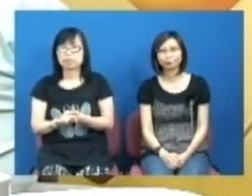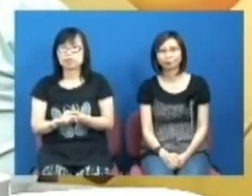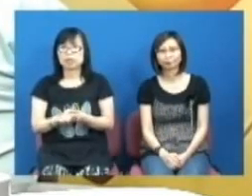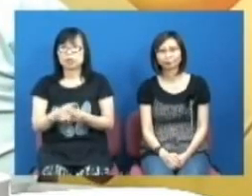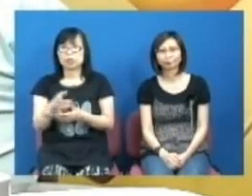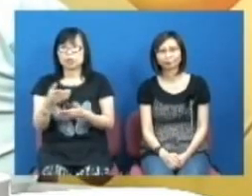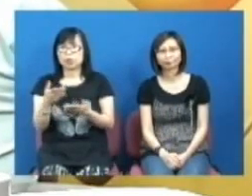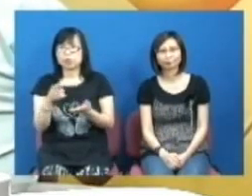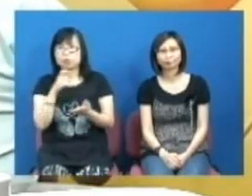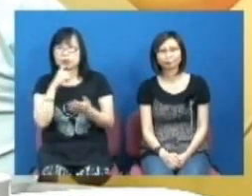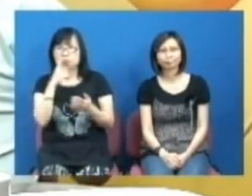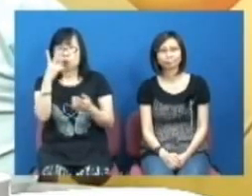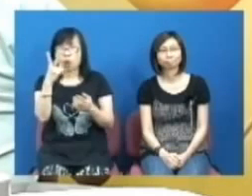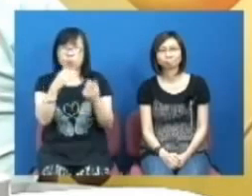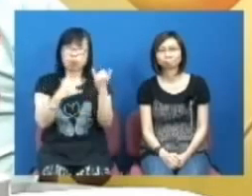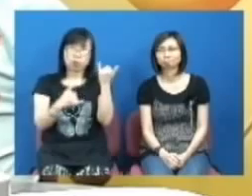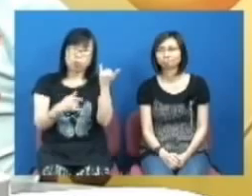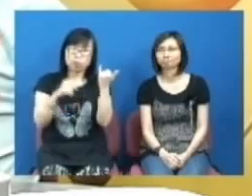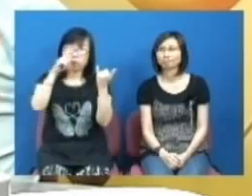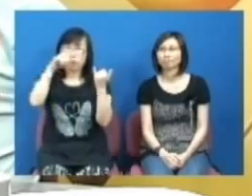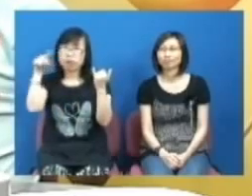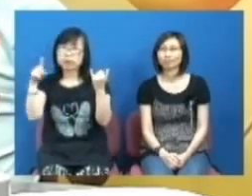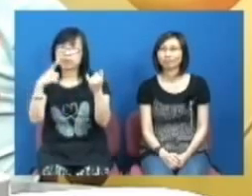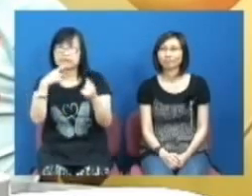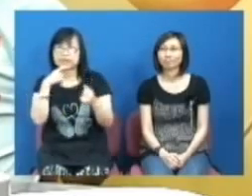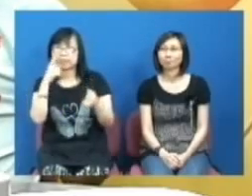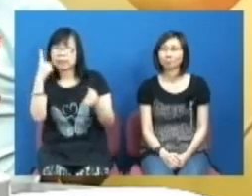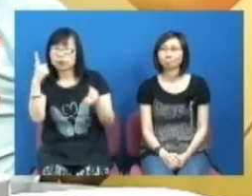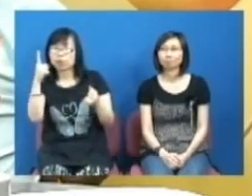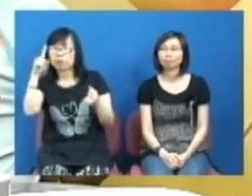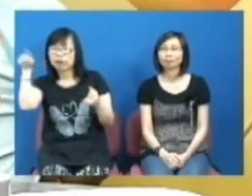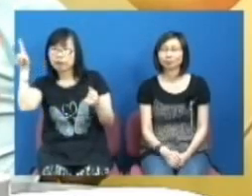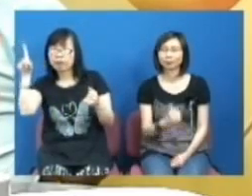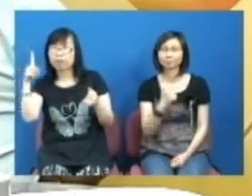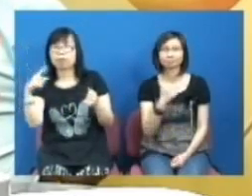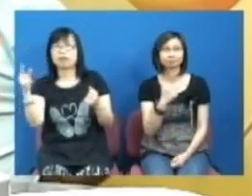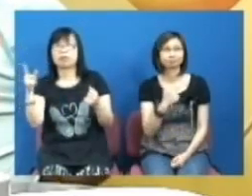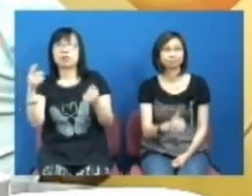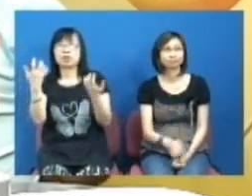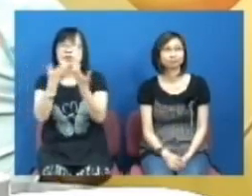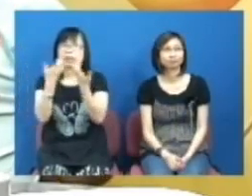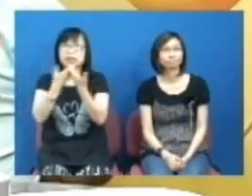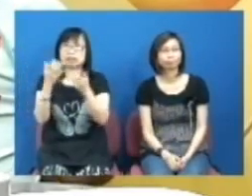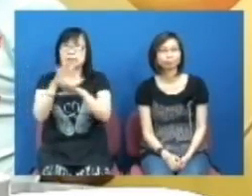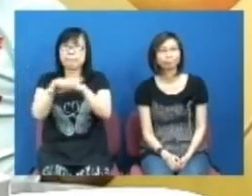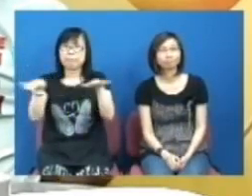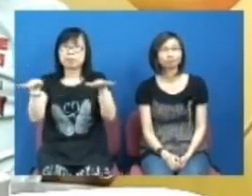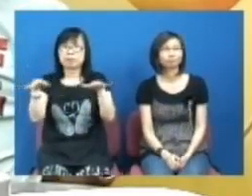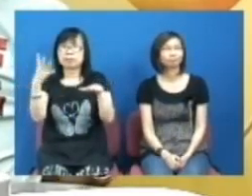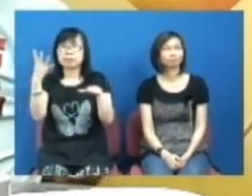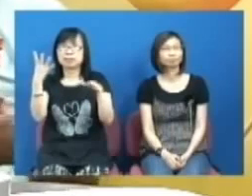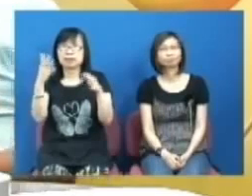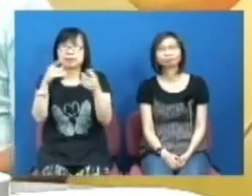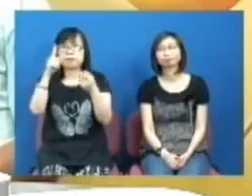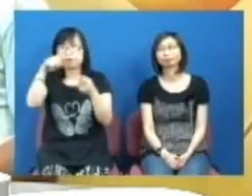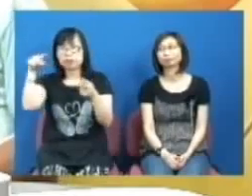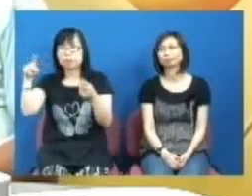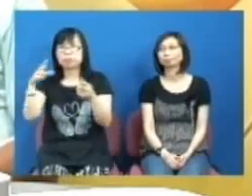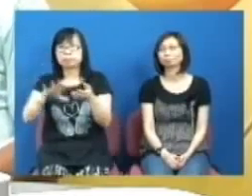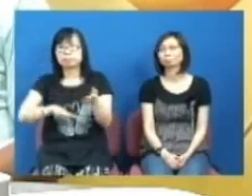有兩個六分，一個一分，你計計啊，即係都係平均都係四分都唔夠，就係咁